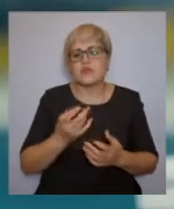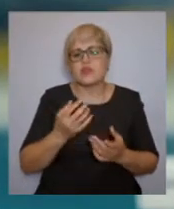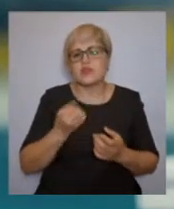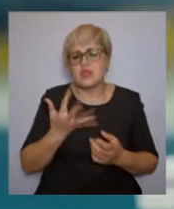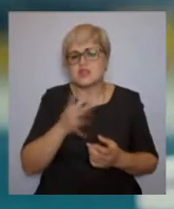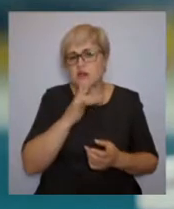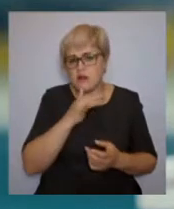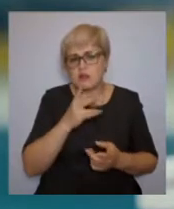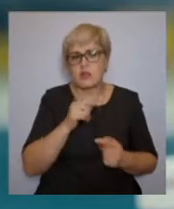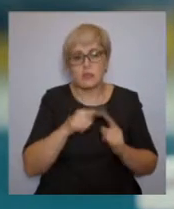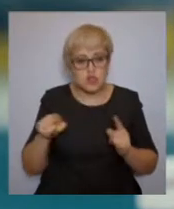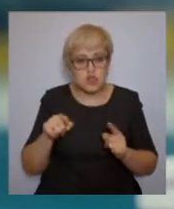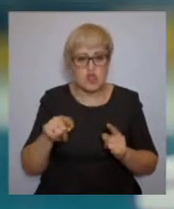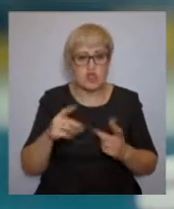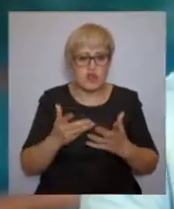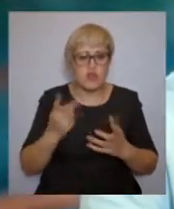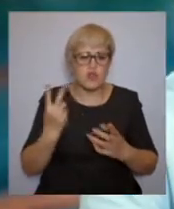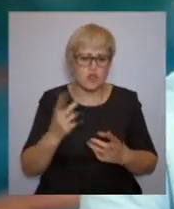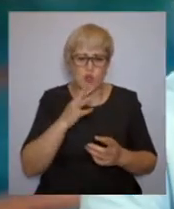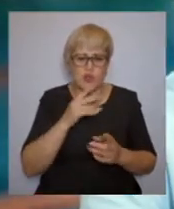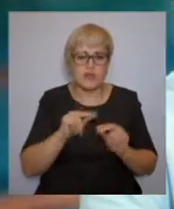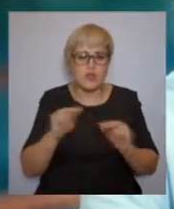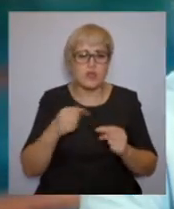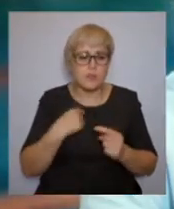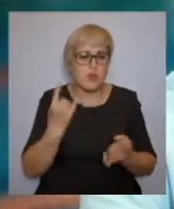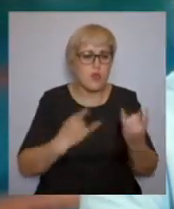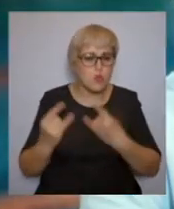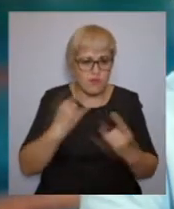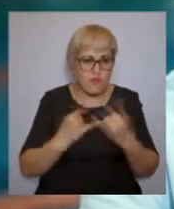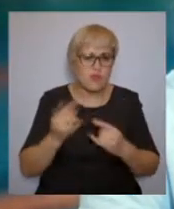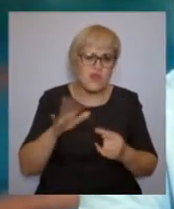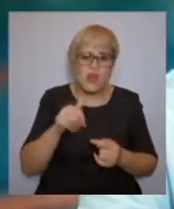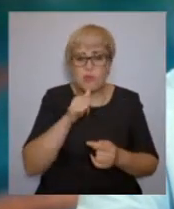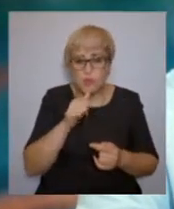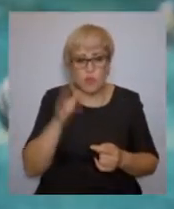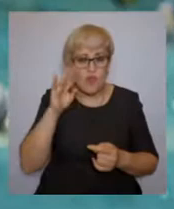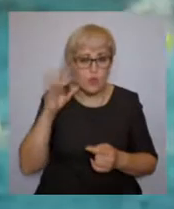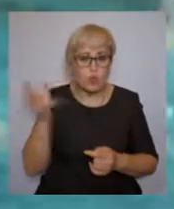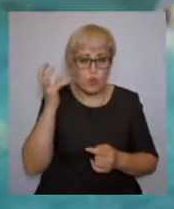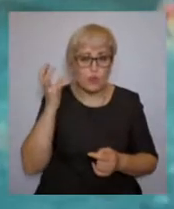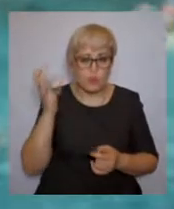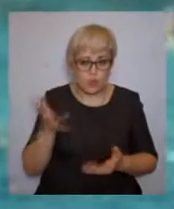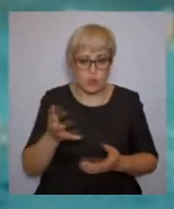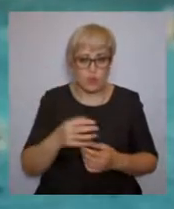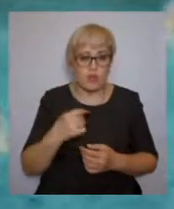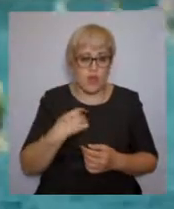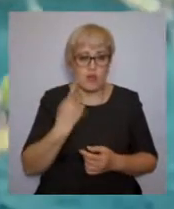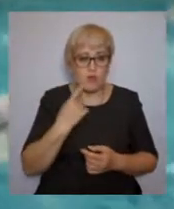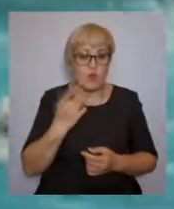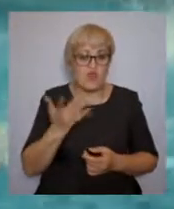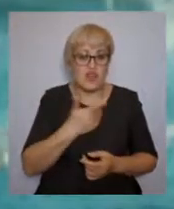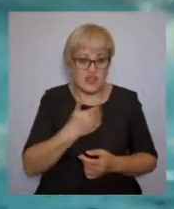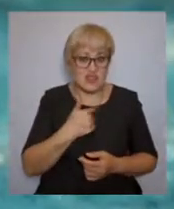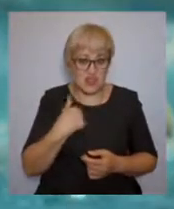поло я говорила вы хотите от меня избавиться вы не хотите чтобы я вас там продавалось кто-то из действительно в тот момент любой сплавами